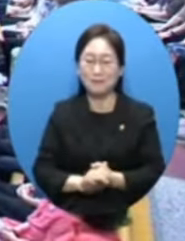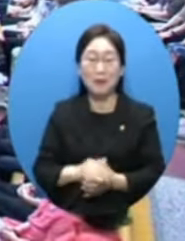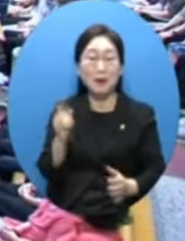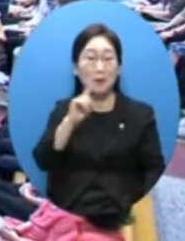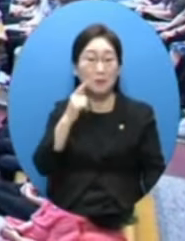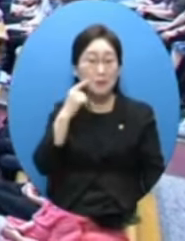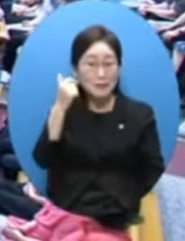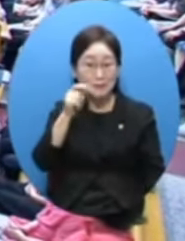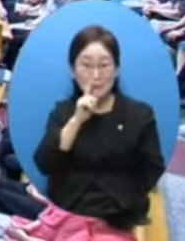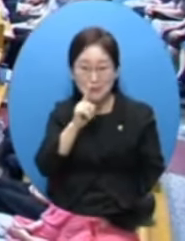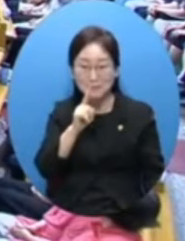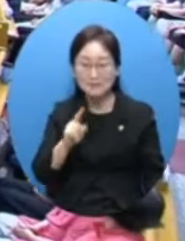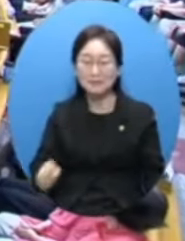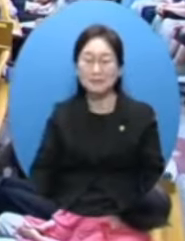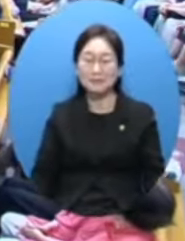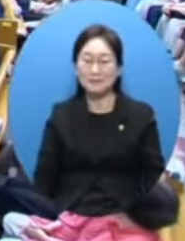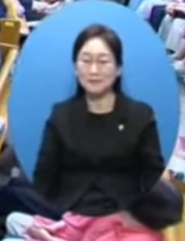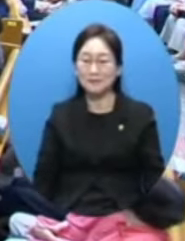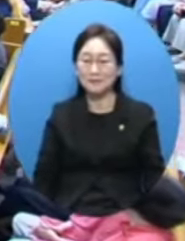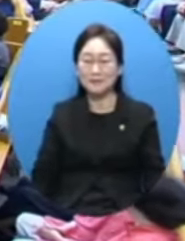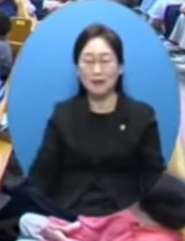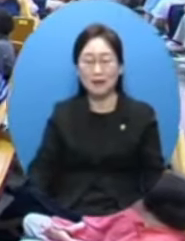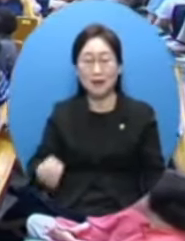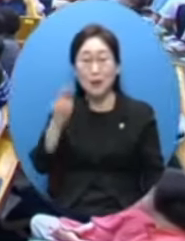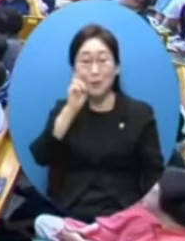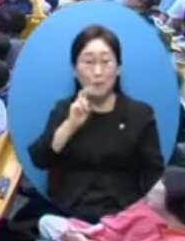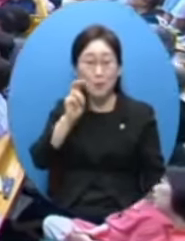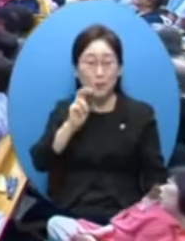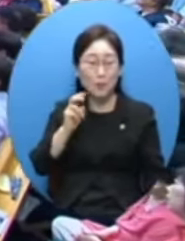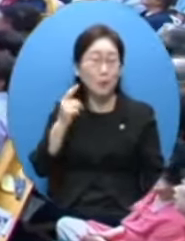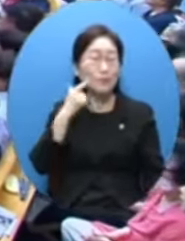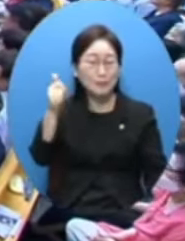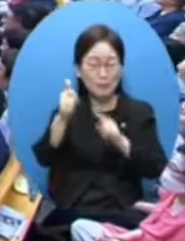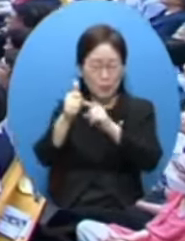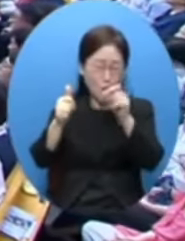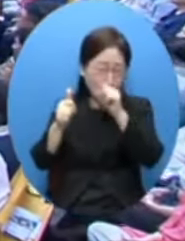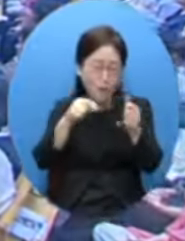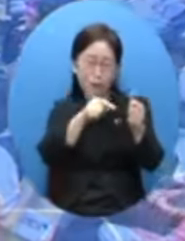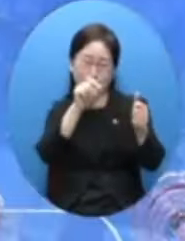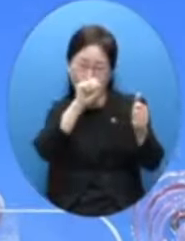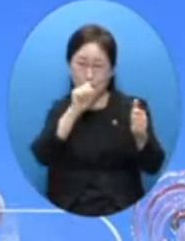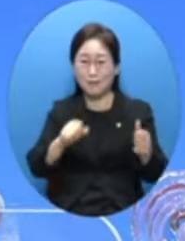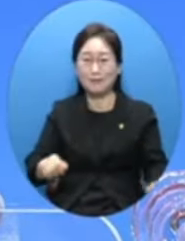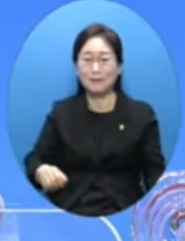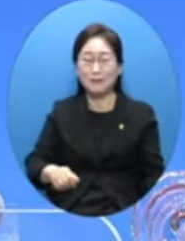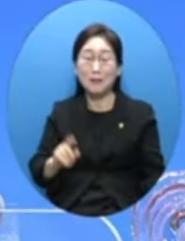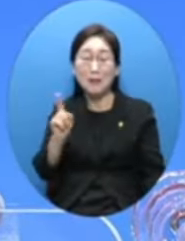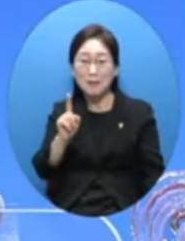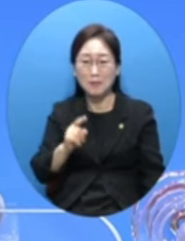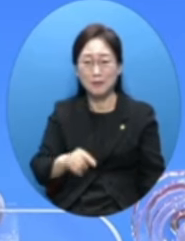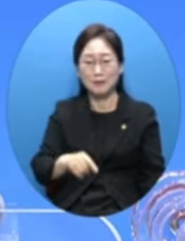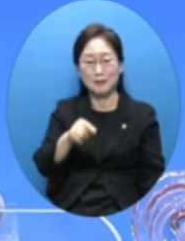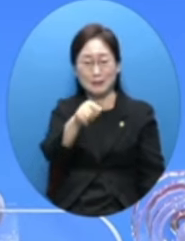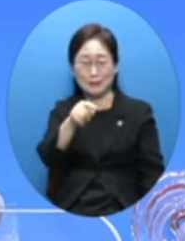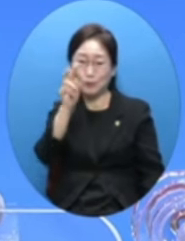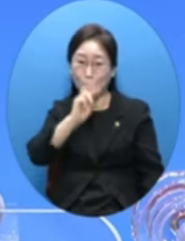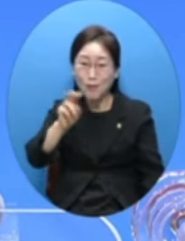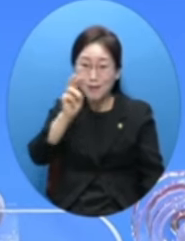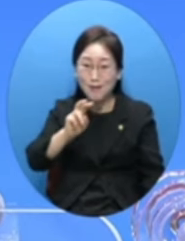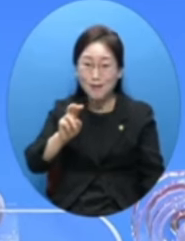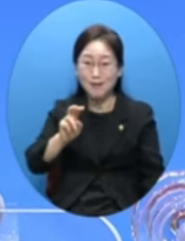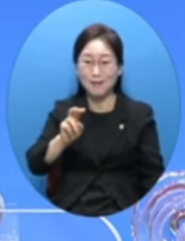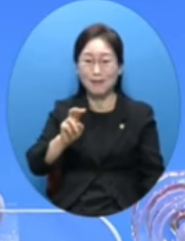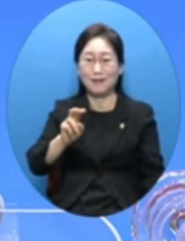목사님이 말씀하시기를 그 목사님이 이 노래를 참 좋아하셨어요. 그러면서 뭐라 하냐면 이 노래는